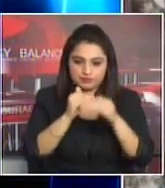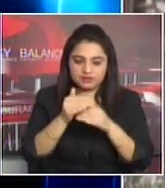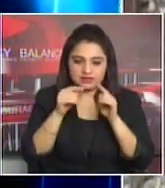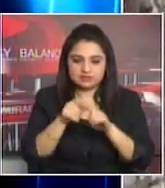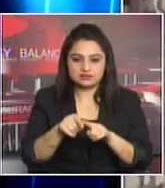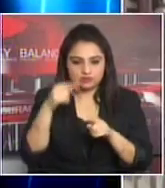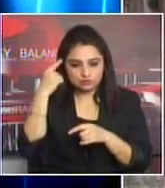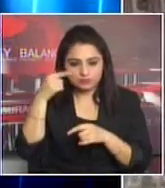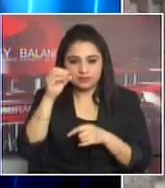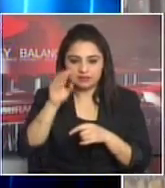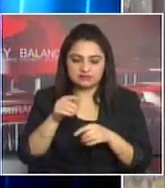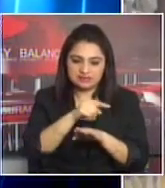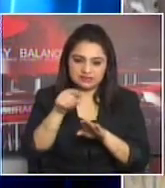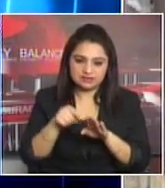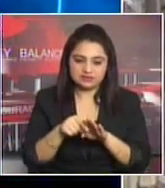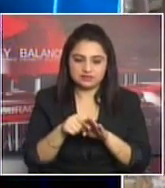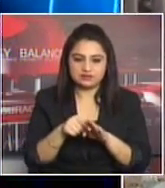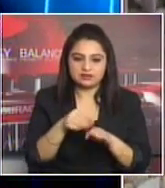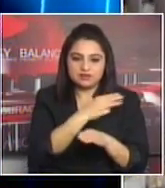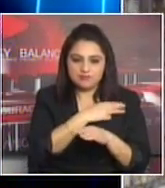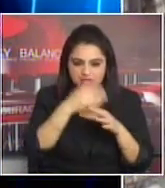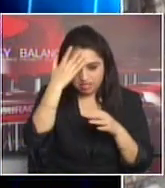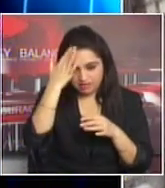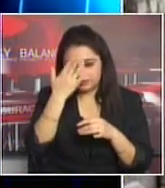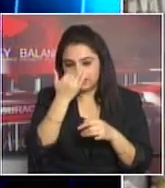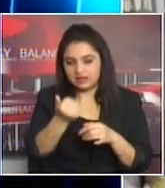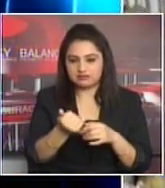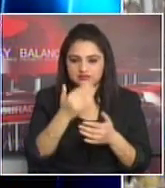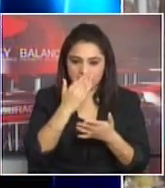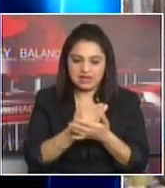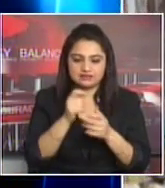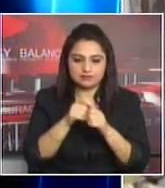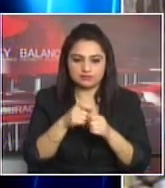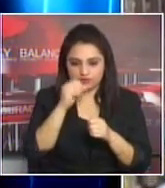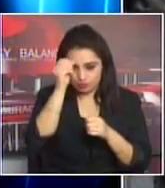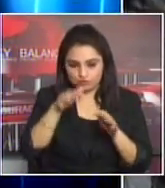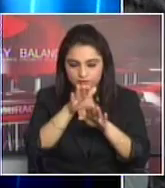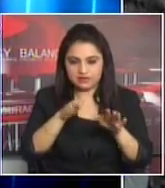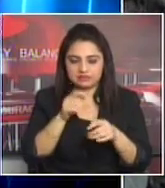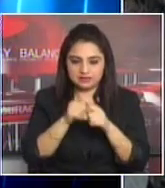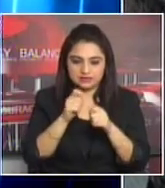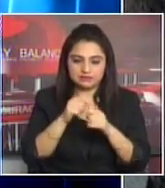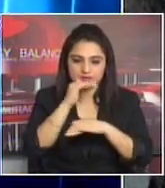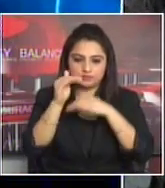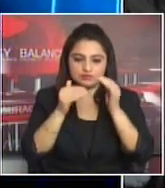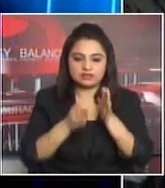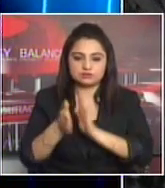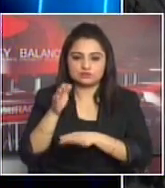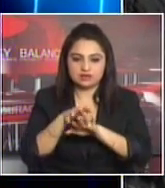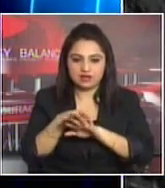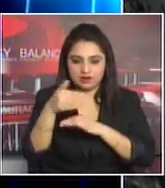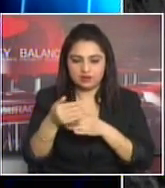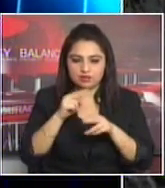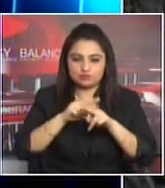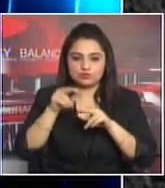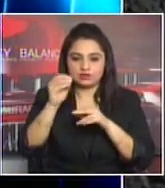सपना बाँडिरहँदा नीतिगत र मानवीय लापरवाहीका कारण अल्पत्र र अधुरा बनेका पूर्वाधार निर्माणका विकास योजनाहरूलाई पूर्णता